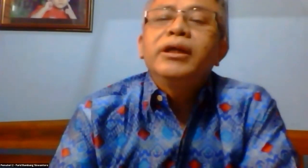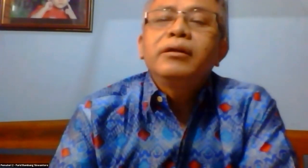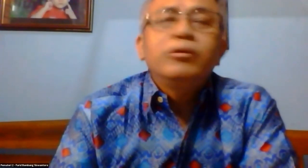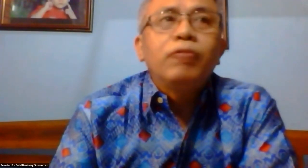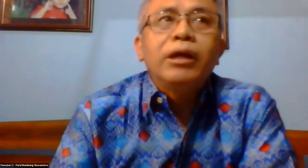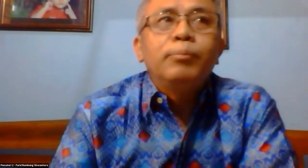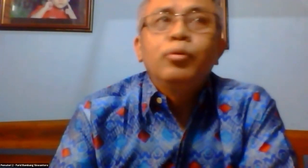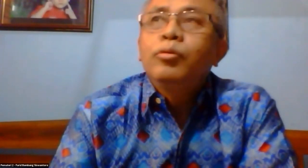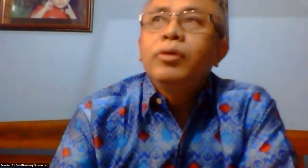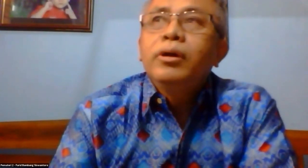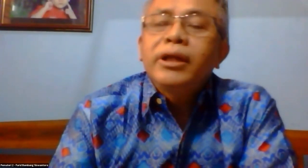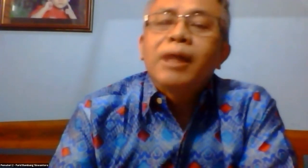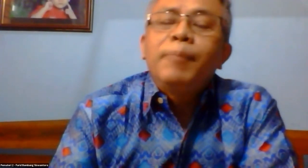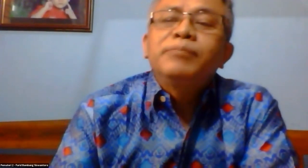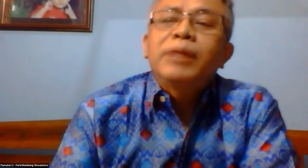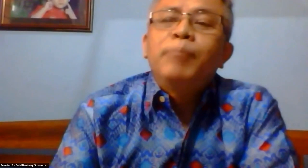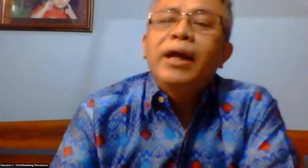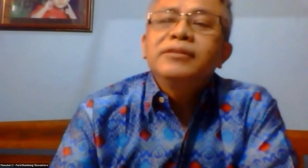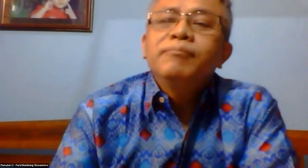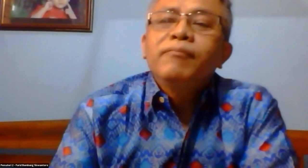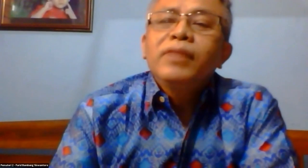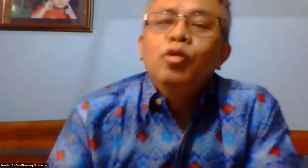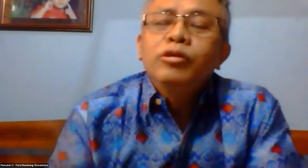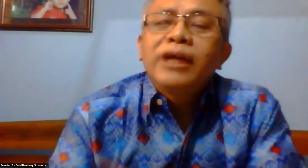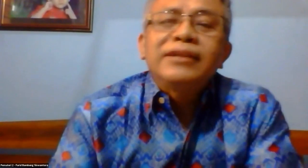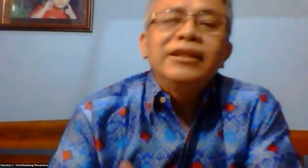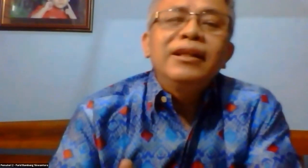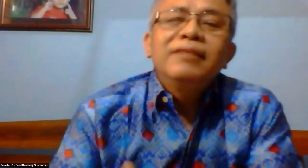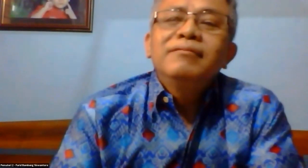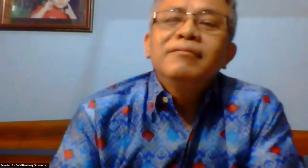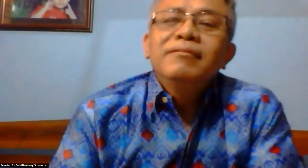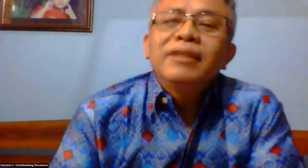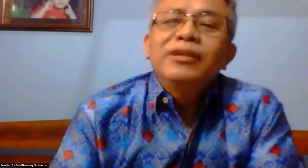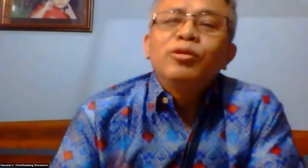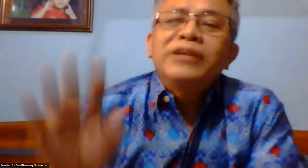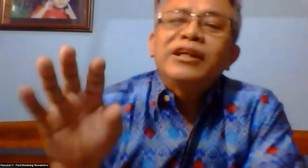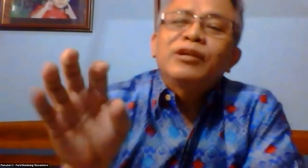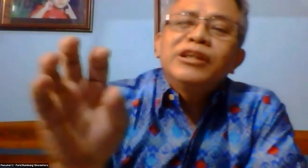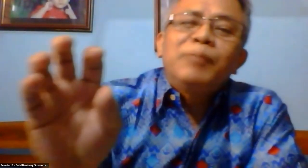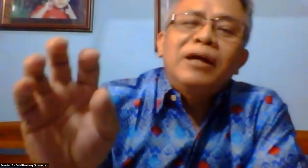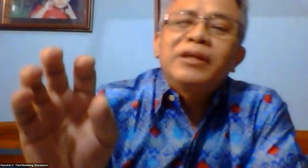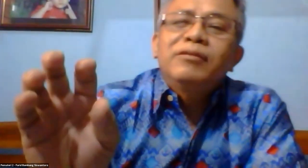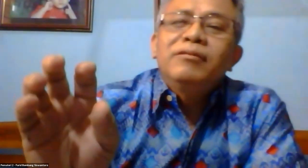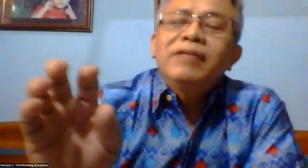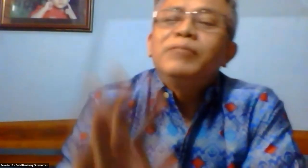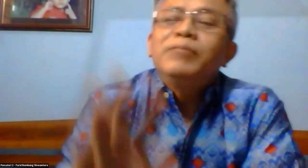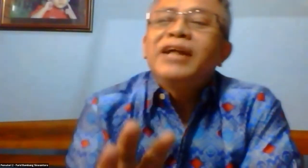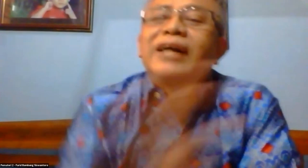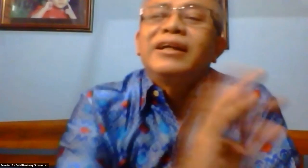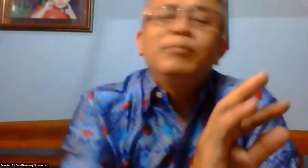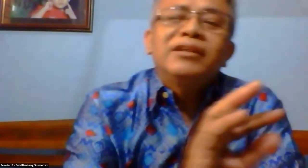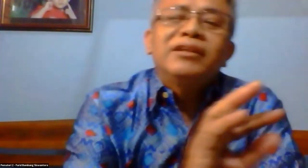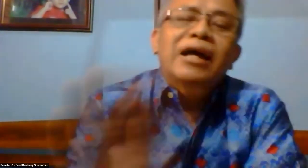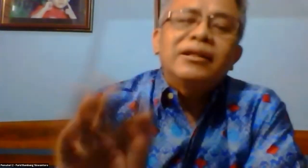KPI 2013-14 dulu sangat kecil jadi Coba saya kecil banget begitu lalu